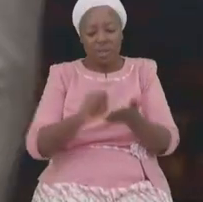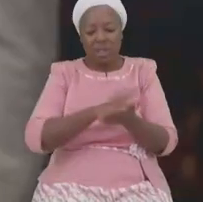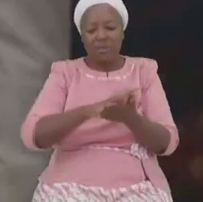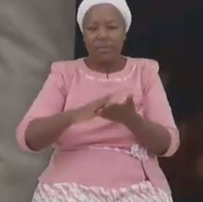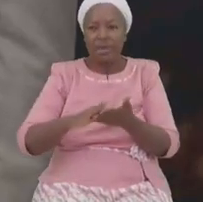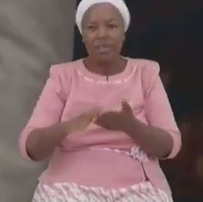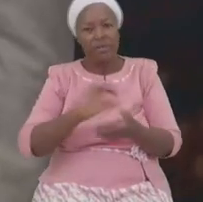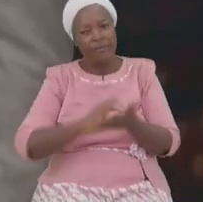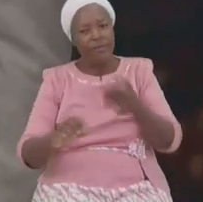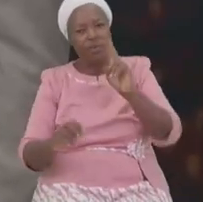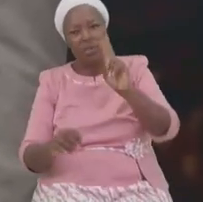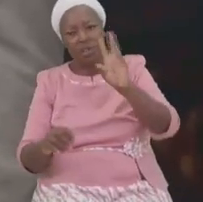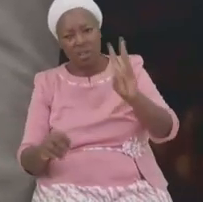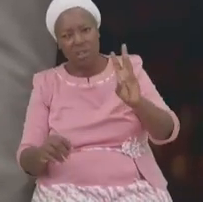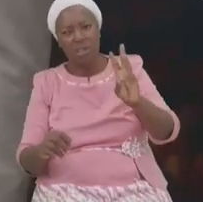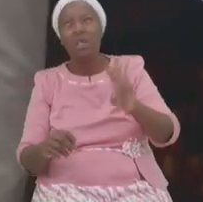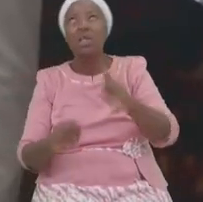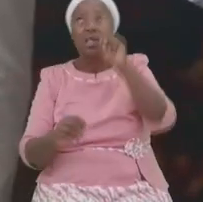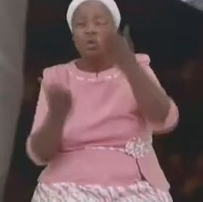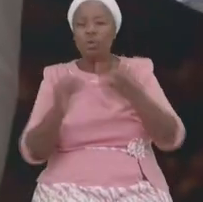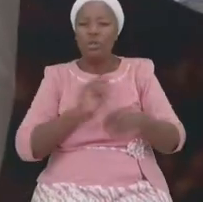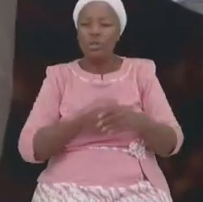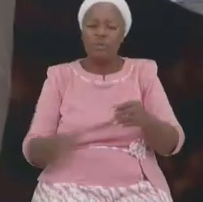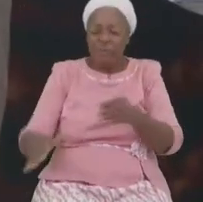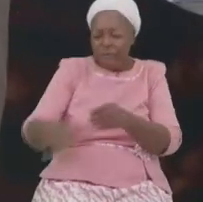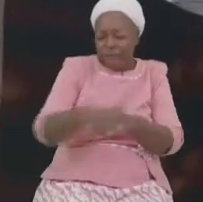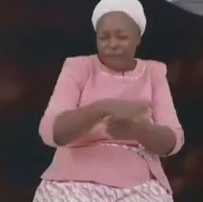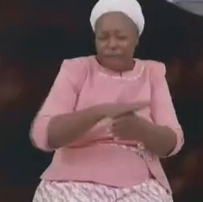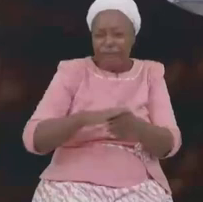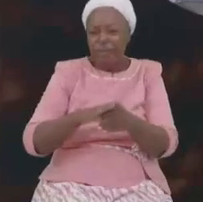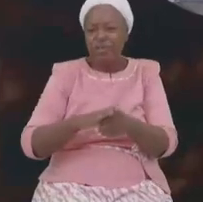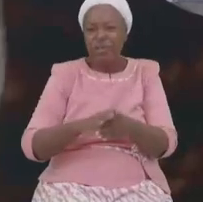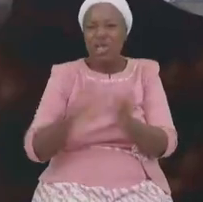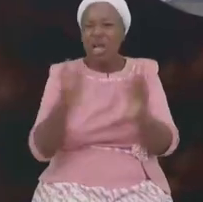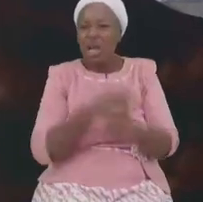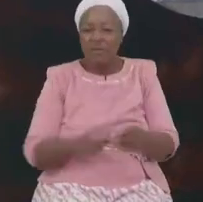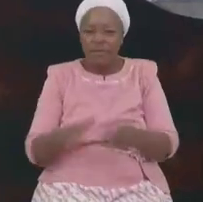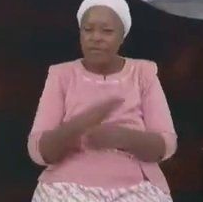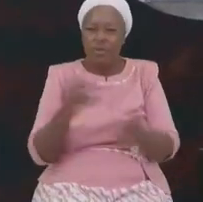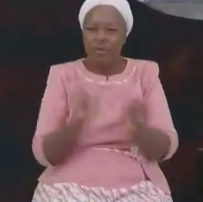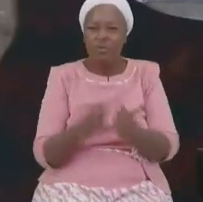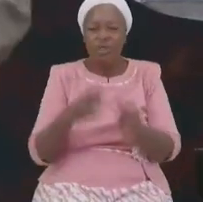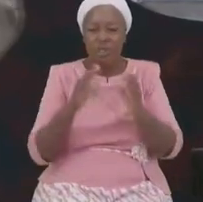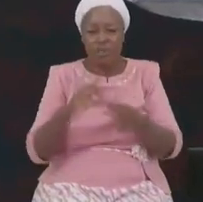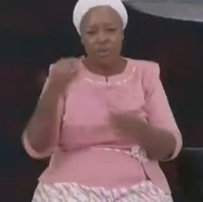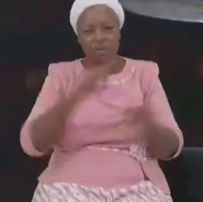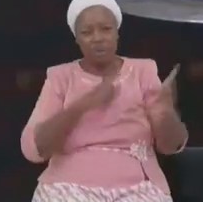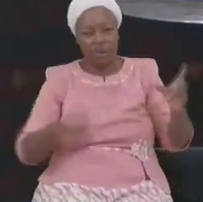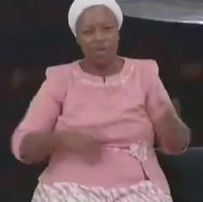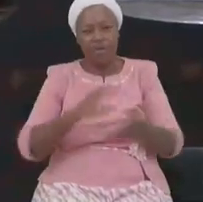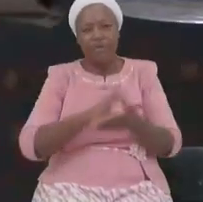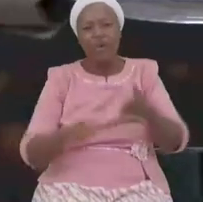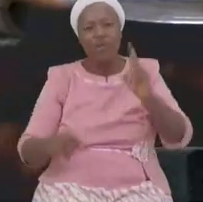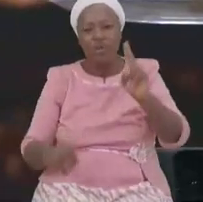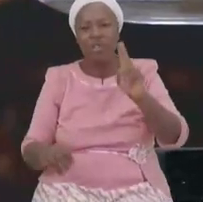remplis, immergés, enveloppés, revêtus de puissance et baptisés du Saint-Esprit. Verset 27. Et il dit,